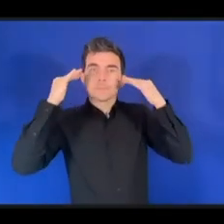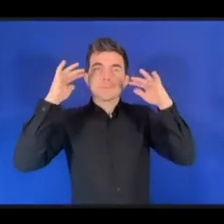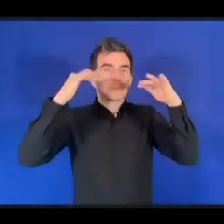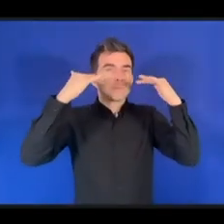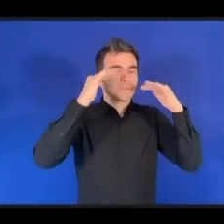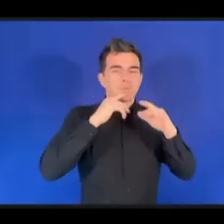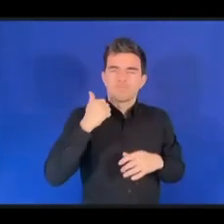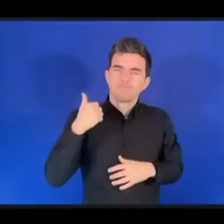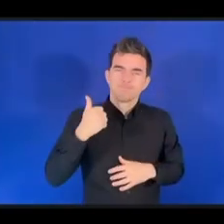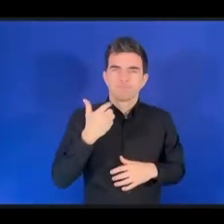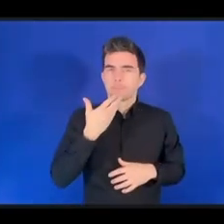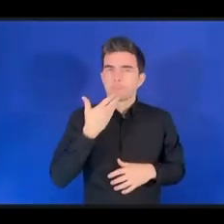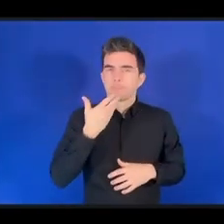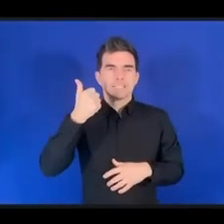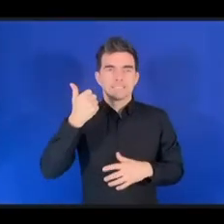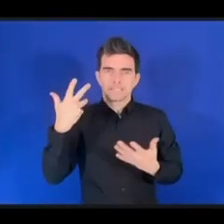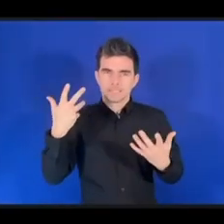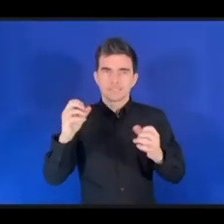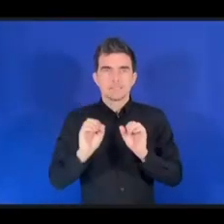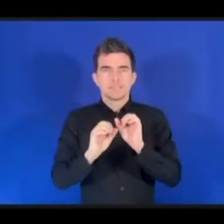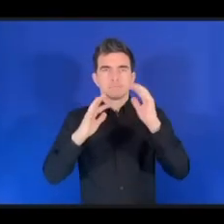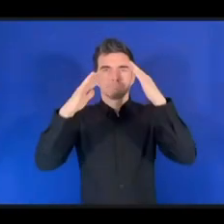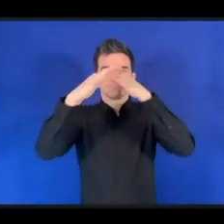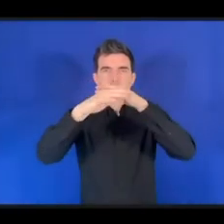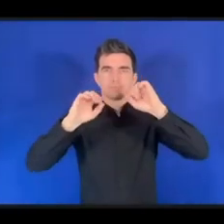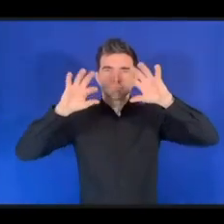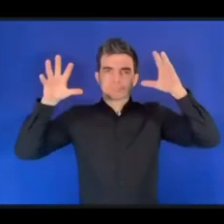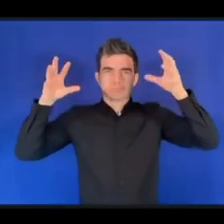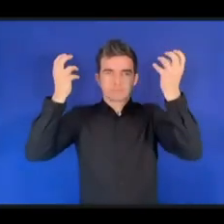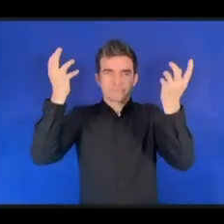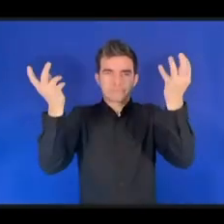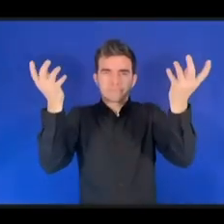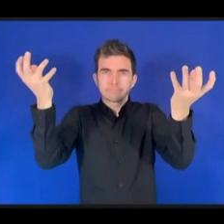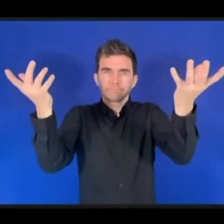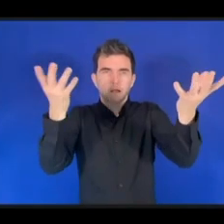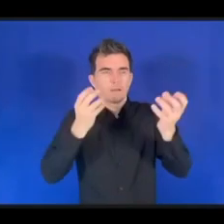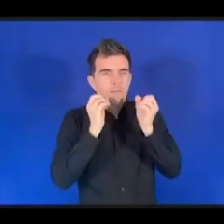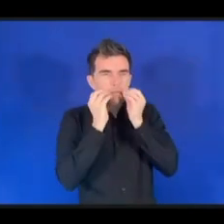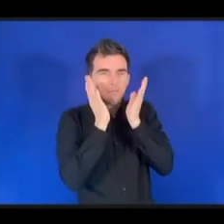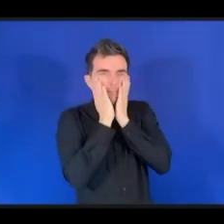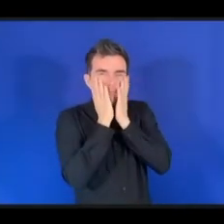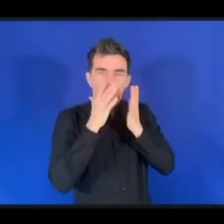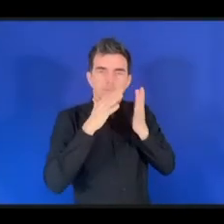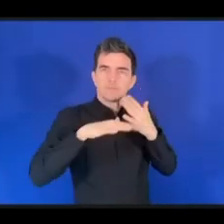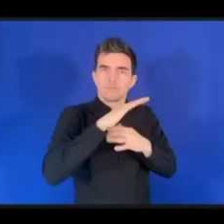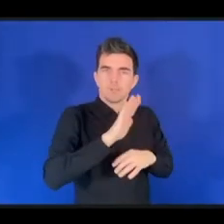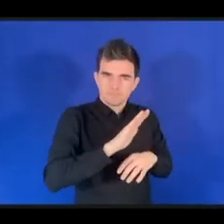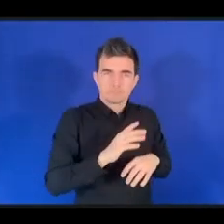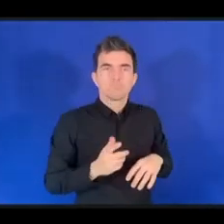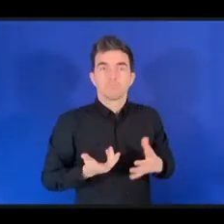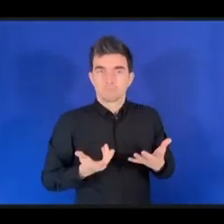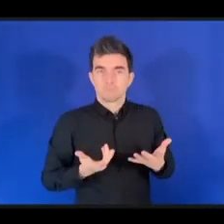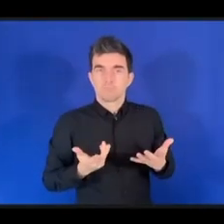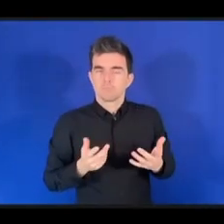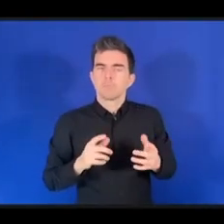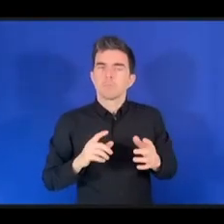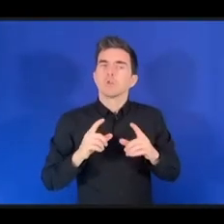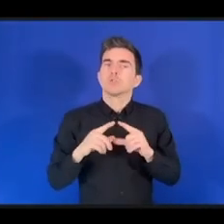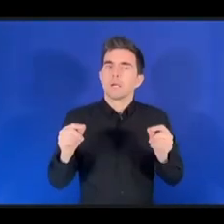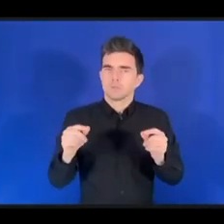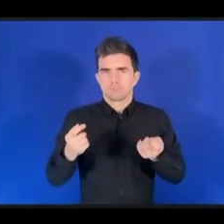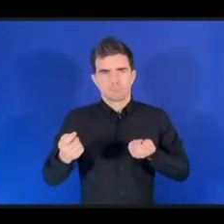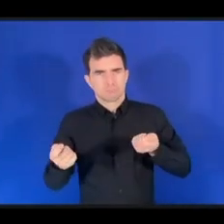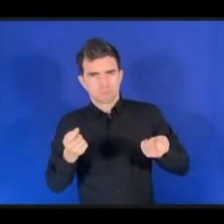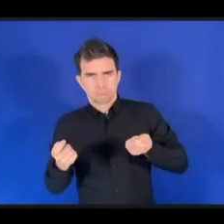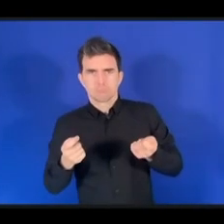félicite l'Agence pour la culture est venu a été implanté